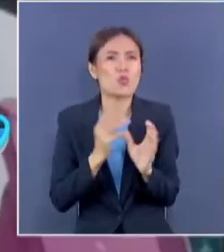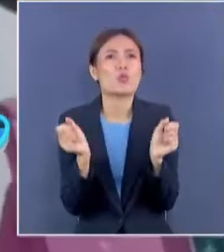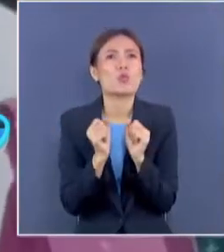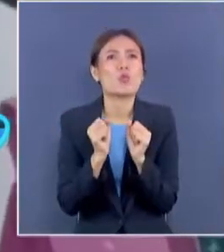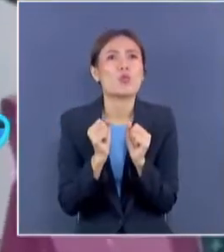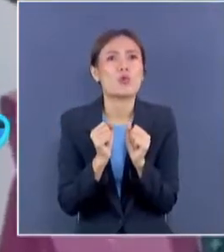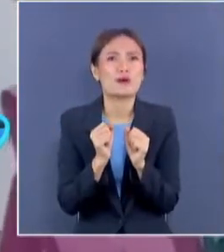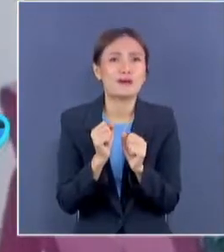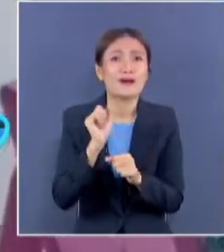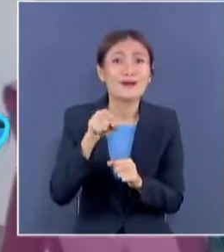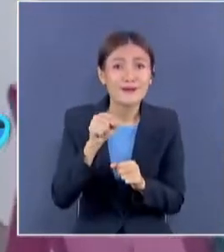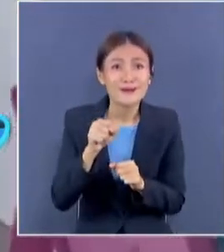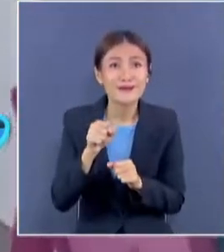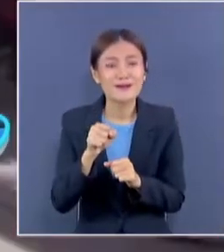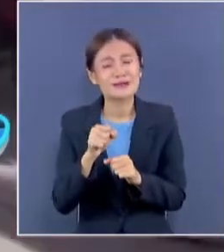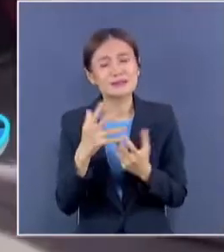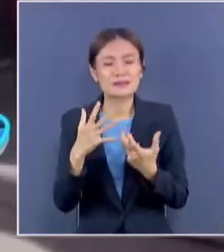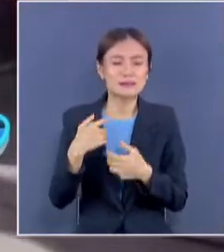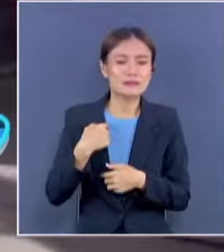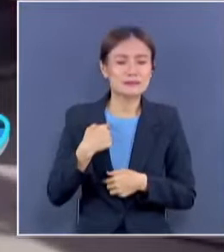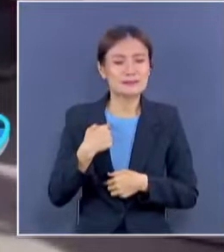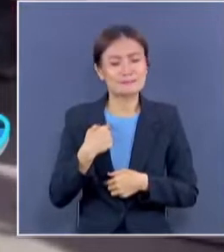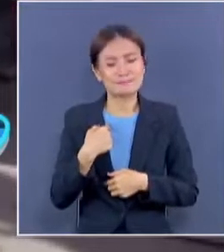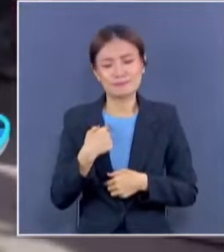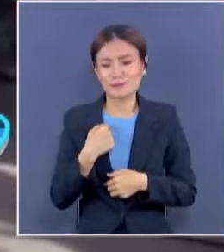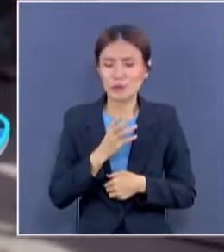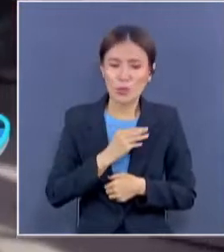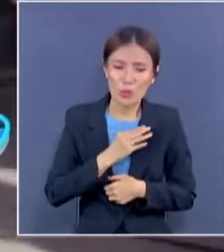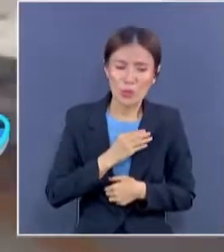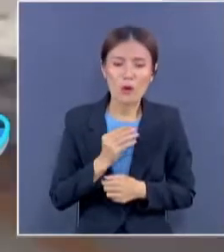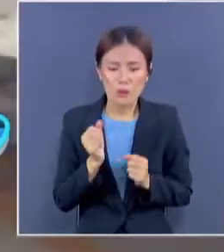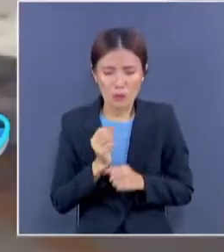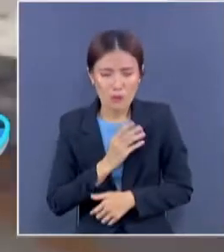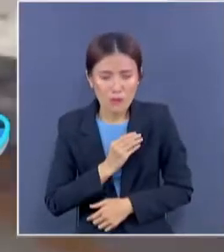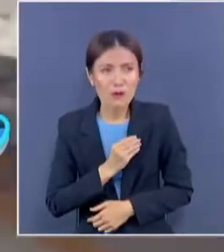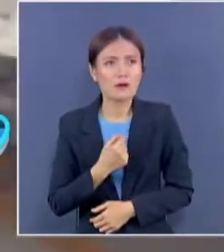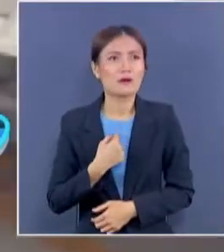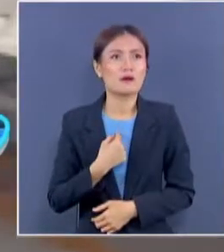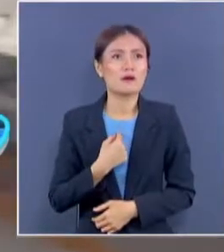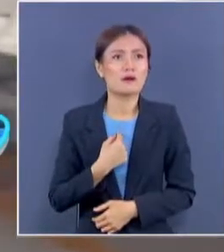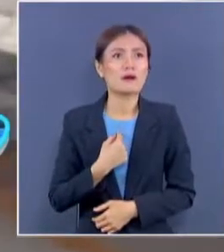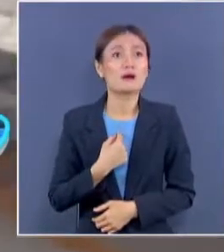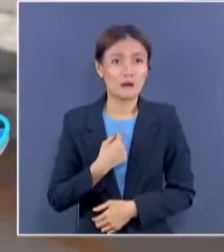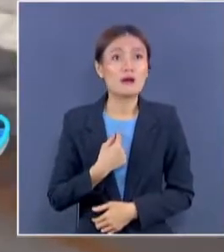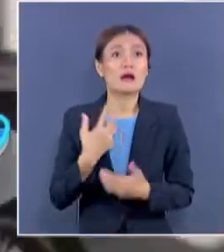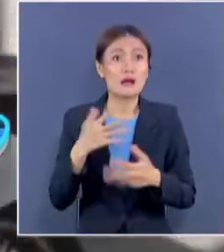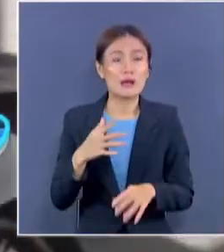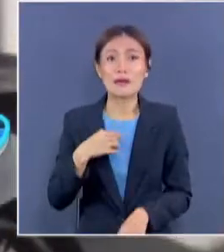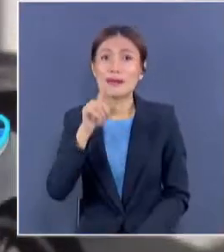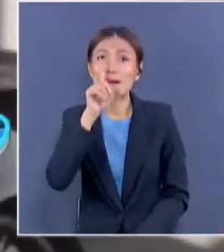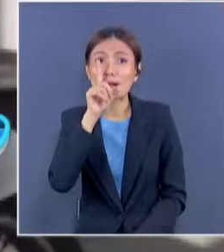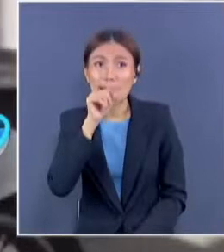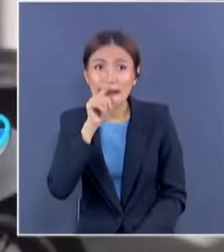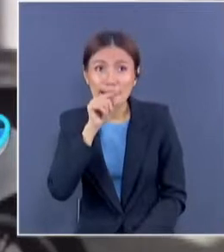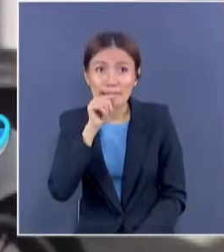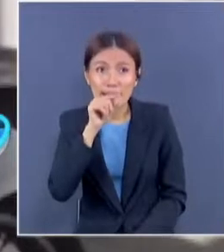ไม่ตั้งใจหรือว่าเดือดร้อนหรืออะไรยังไงไม่ทราบก็คงจะกลัวความผิดครับสุดท้ายเขานำไก่ส่วนหนึ่ง